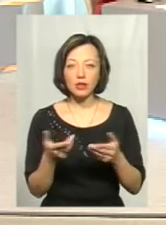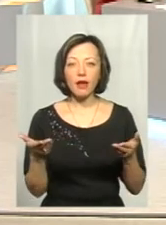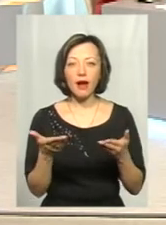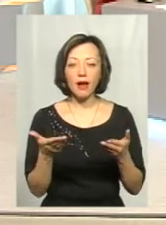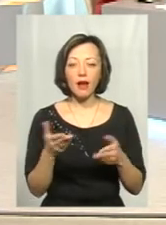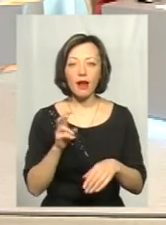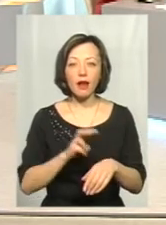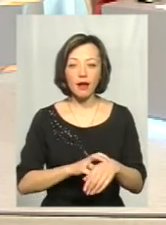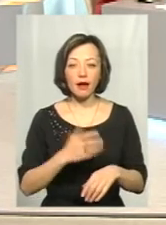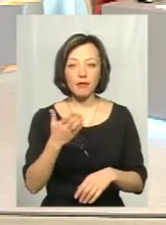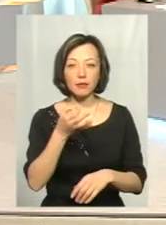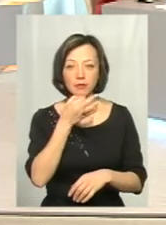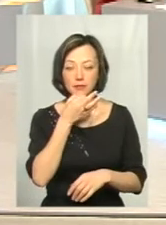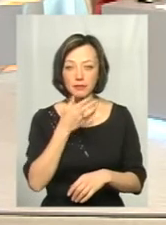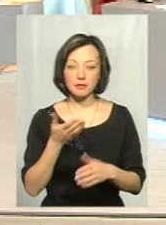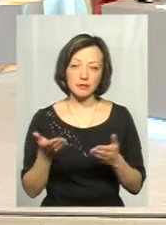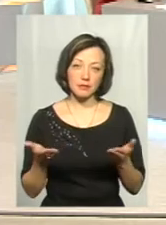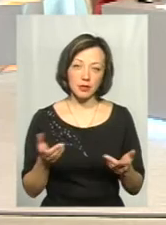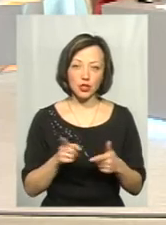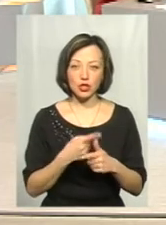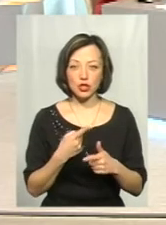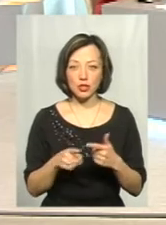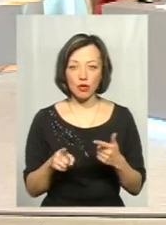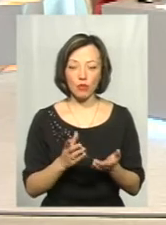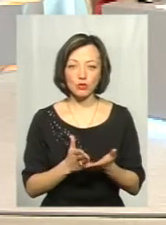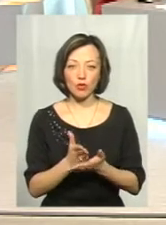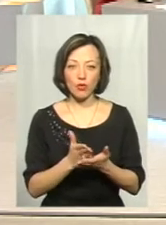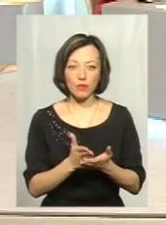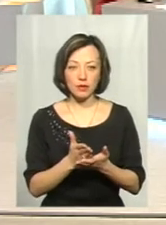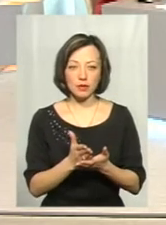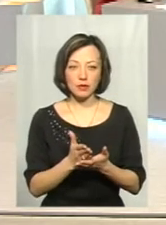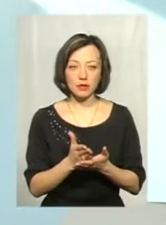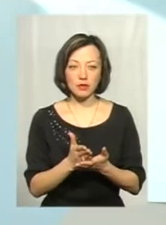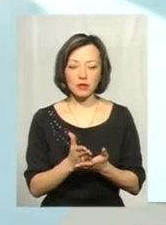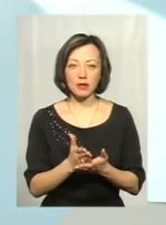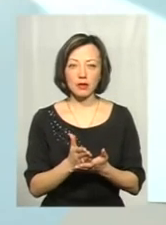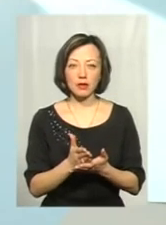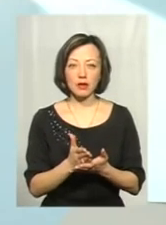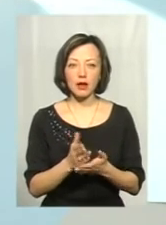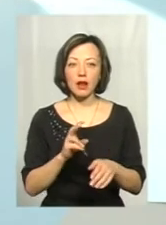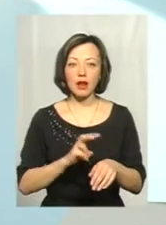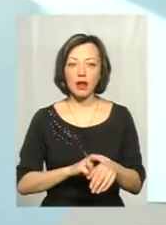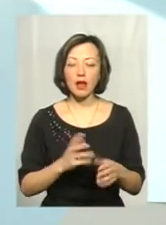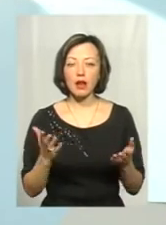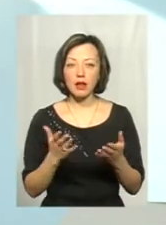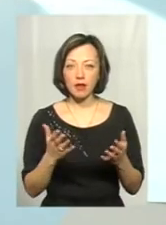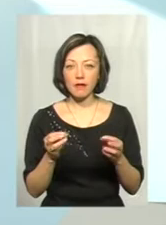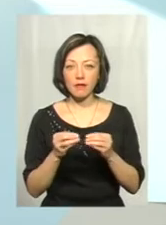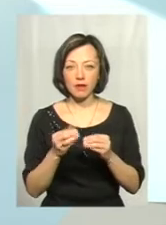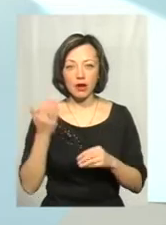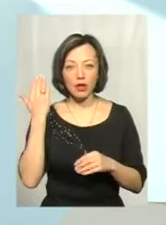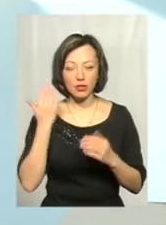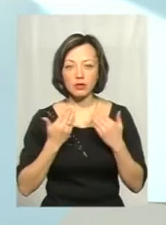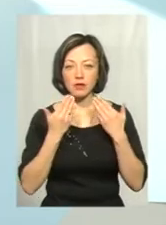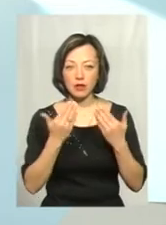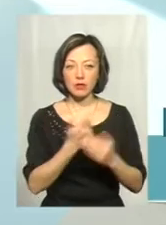лікарем. Яким чином це зробити? Чи це буде обслуговувати даного пацієнта той лікар, до якого раніше він